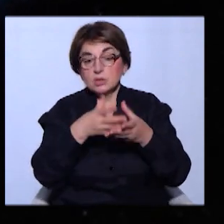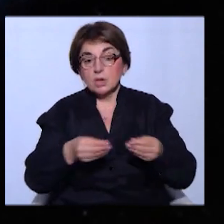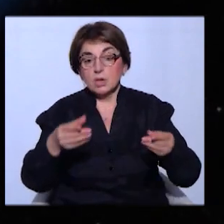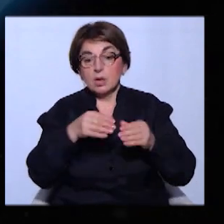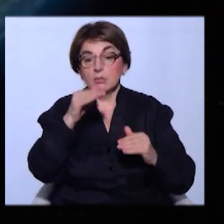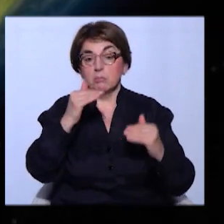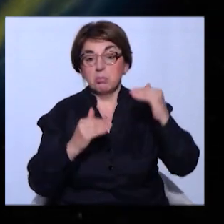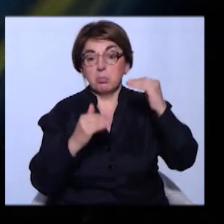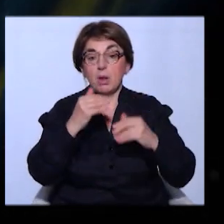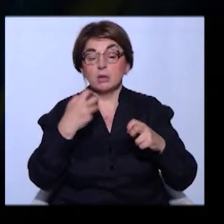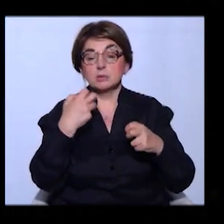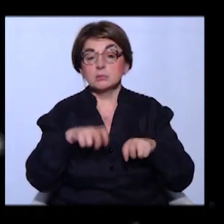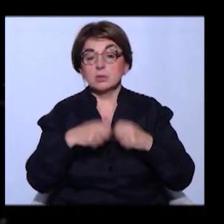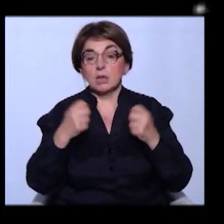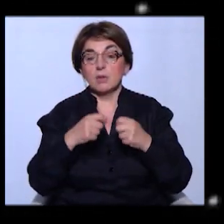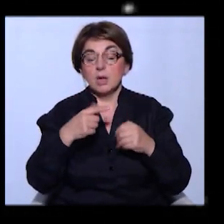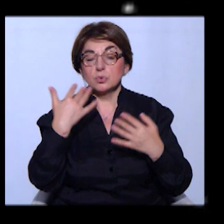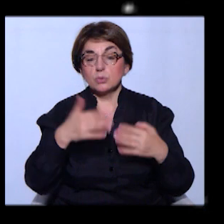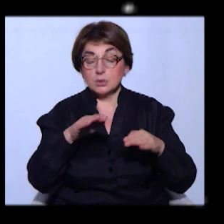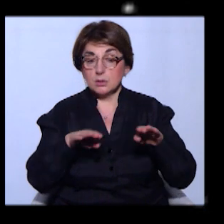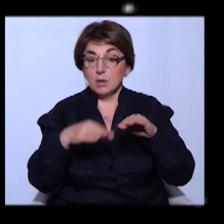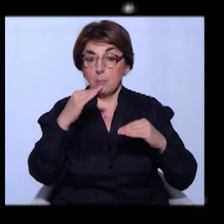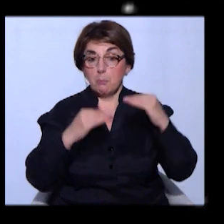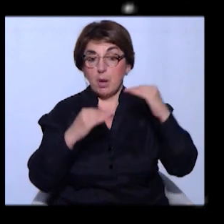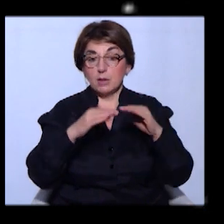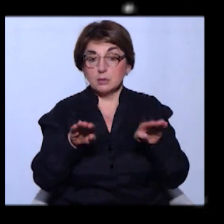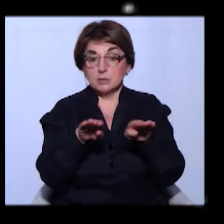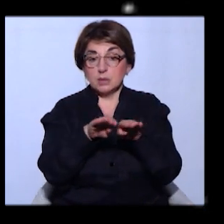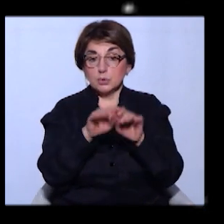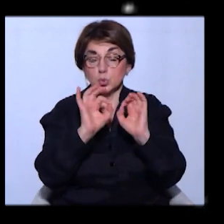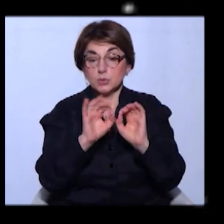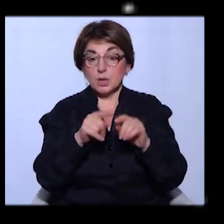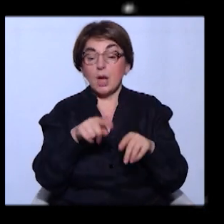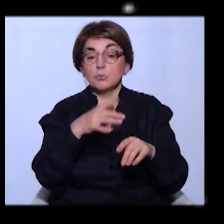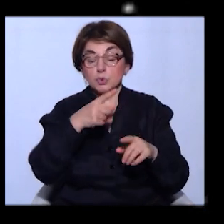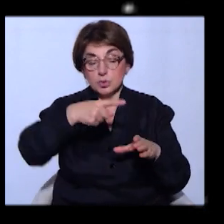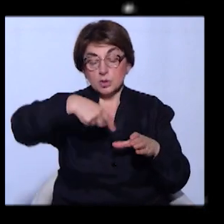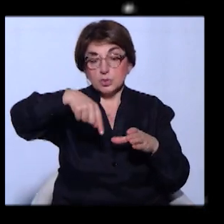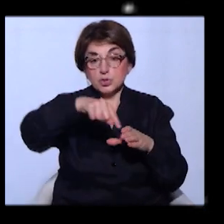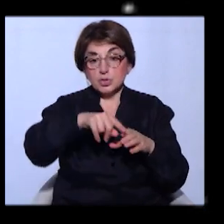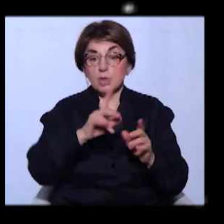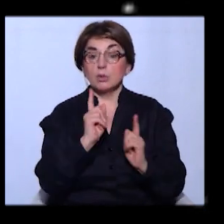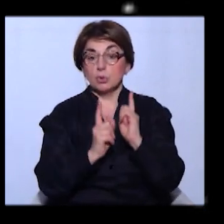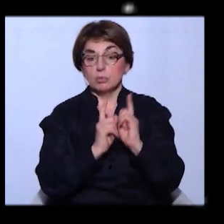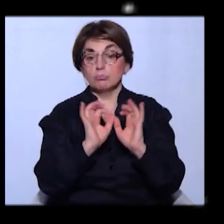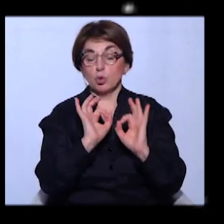და წარმოადგენენ აქროლად ნივთიერებებს, იწვევენ ოზონის შრის რღვევას. პირველი ცნობები ოზონის შრის